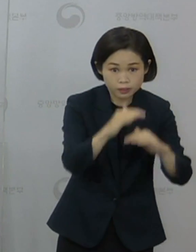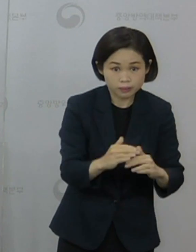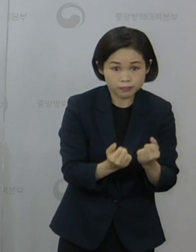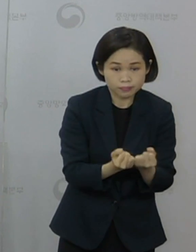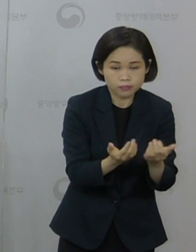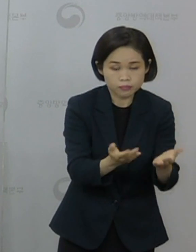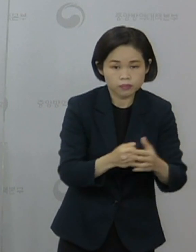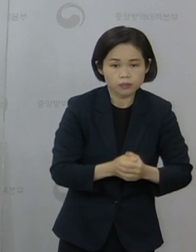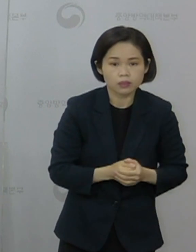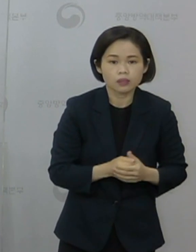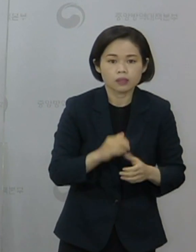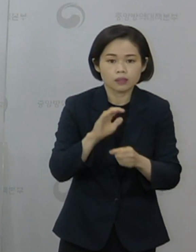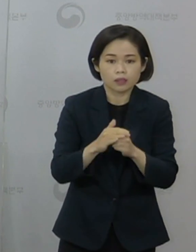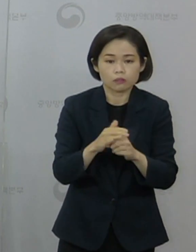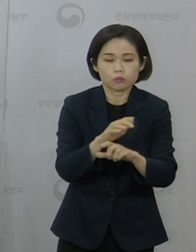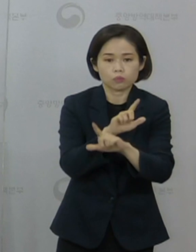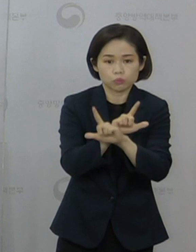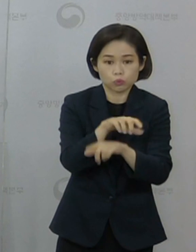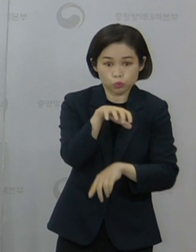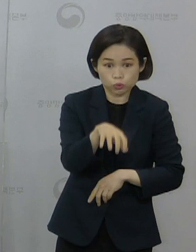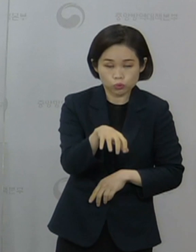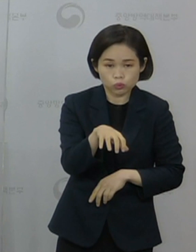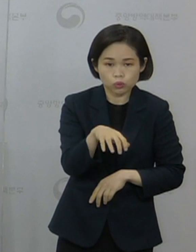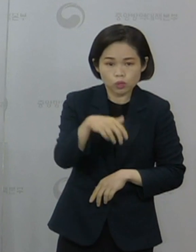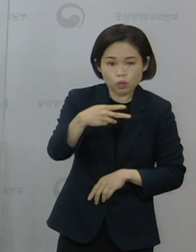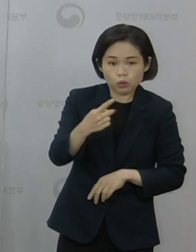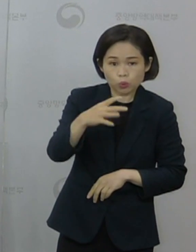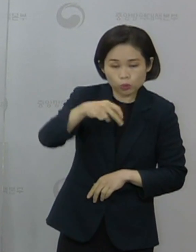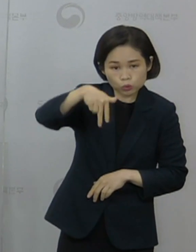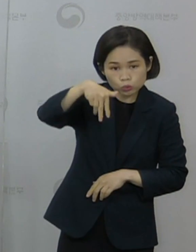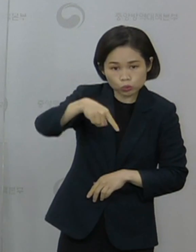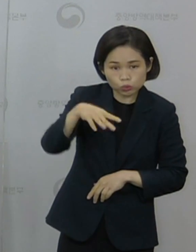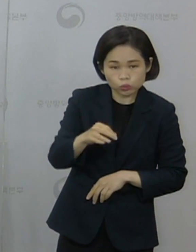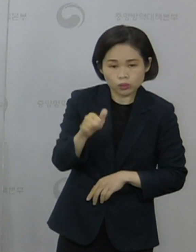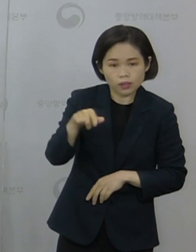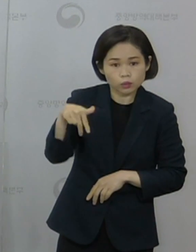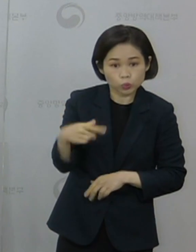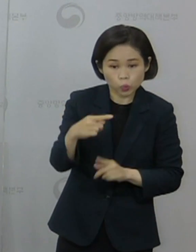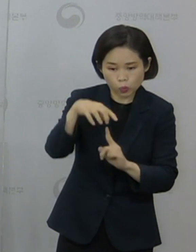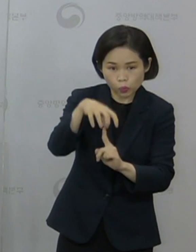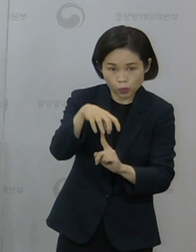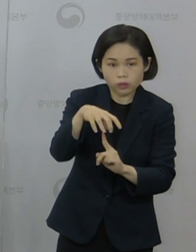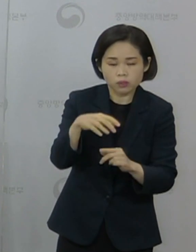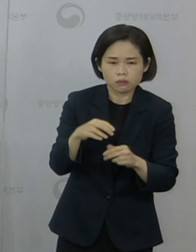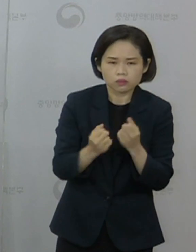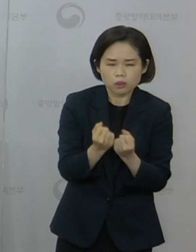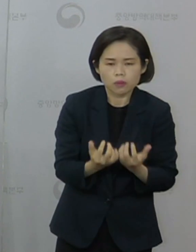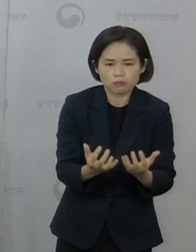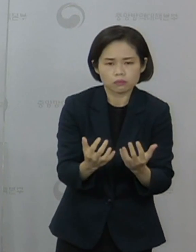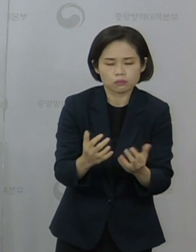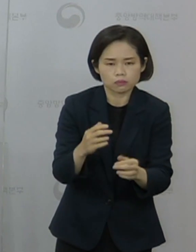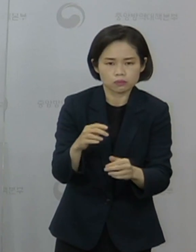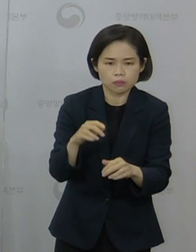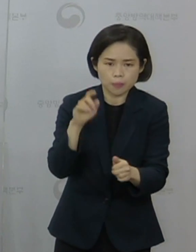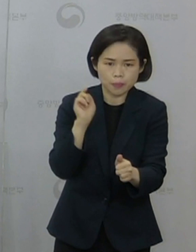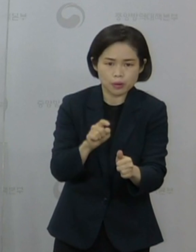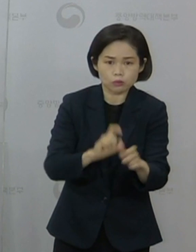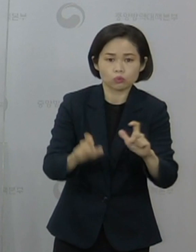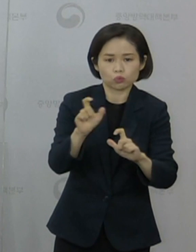들으면 대구 북구에서 일어났던 동충하초 설명회와 관련해서 추가적인 전파가 확인이